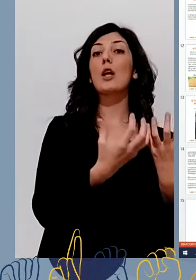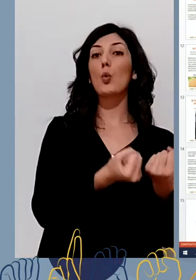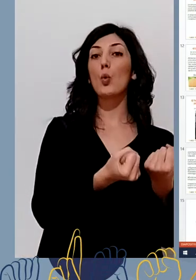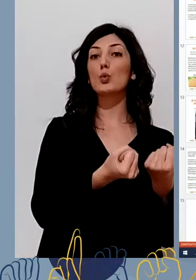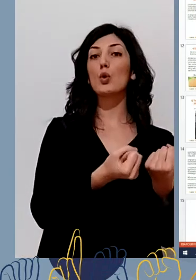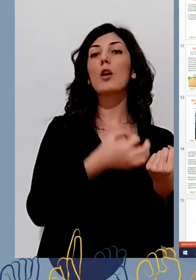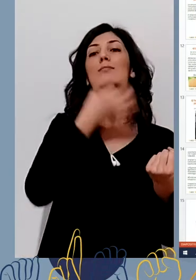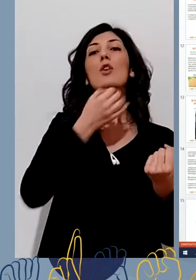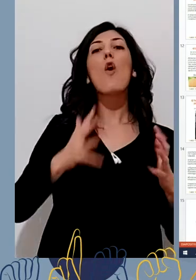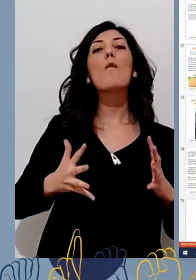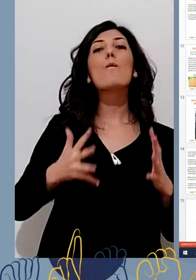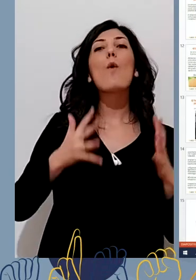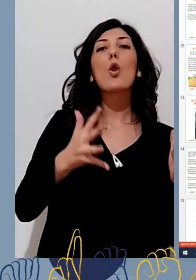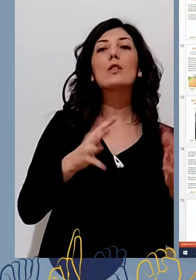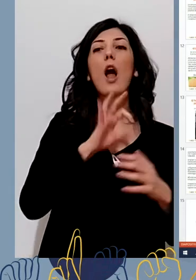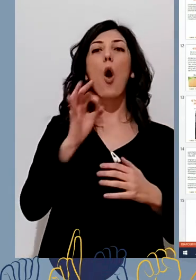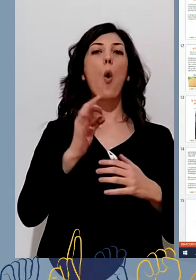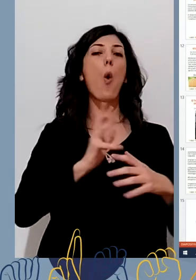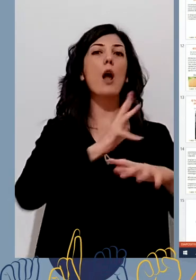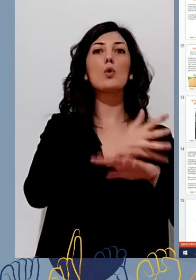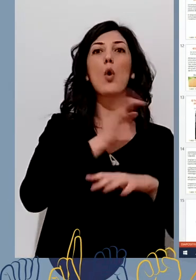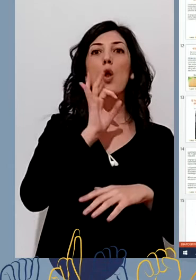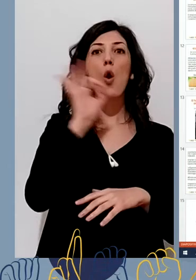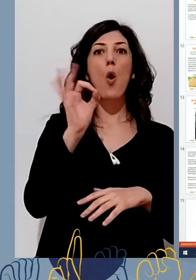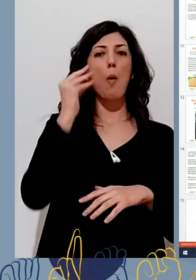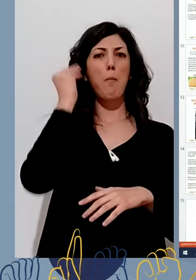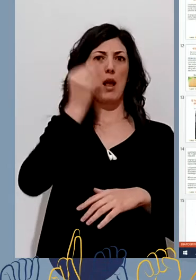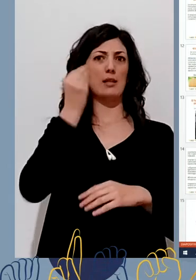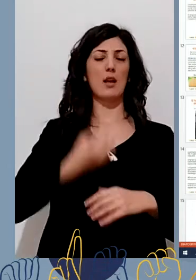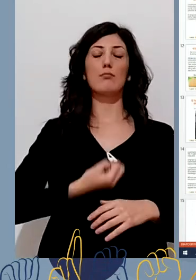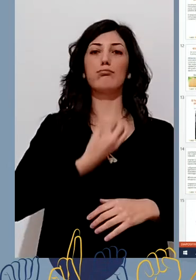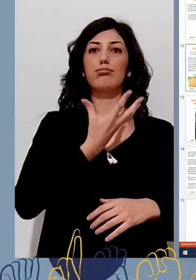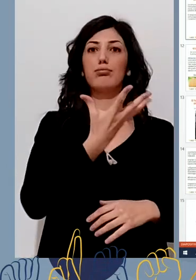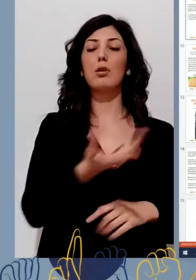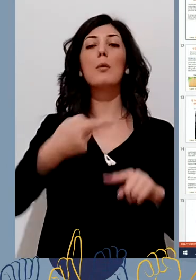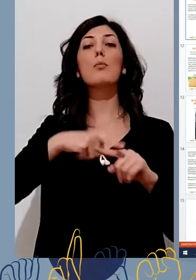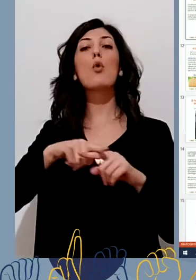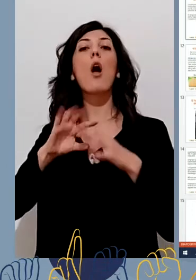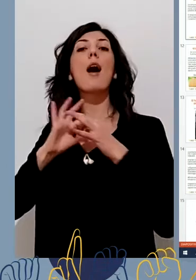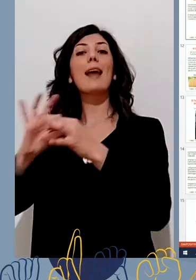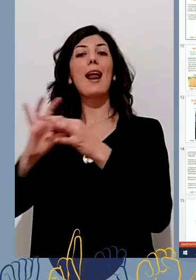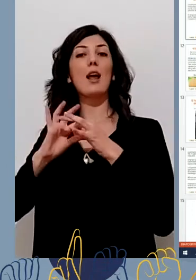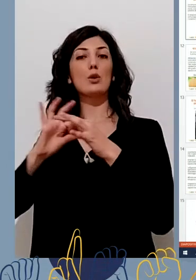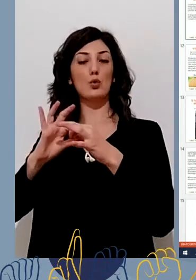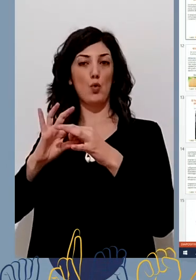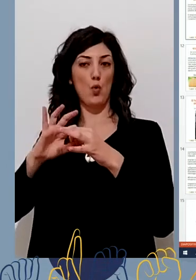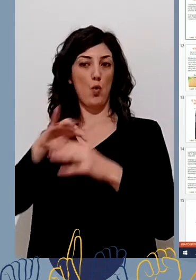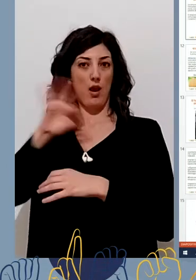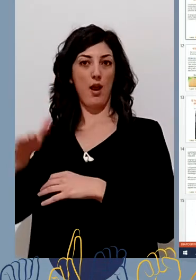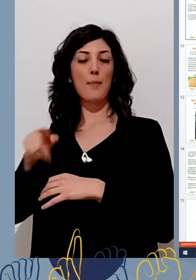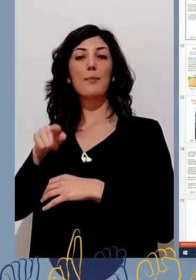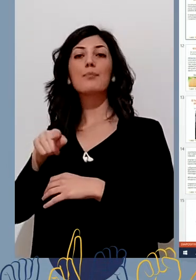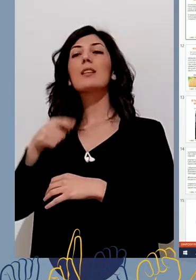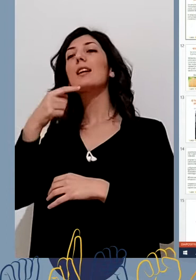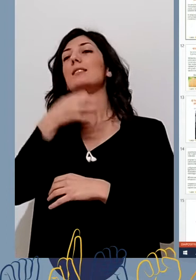volontà, un'azione, un pensiero. E un altro è il livello di relazione, ovvero il modo in cui io trasmetto